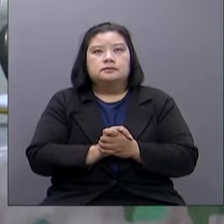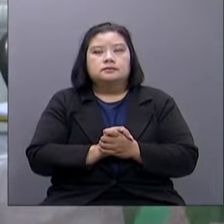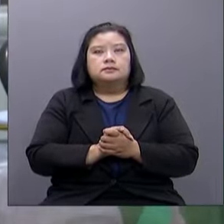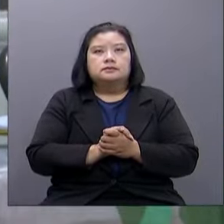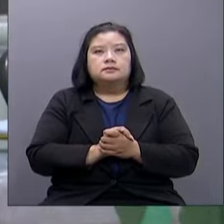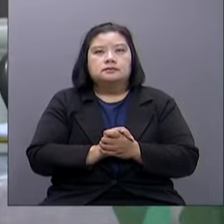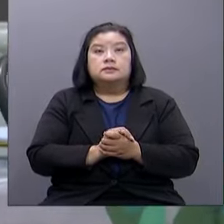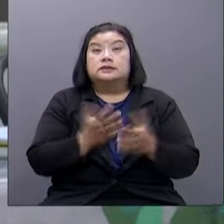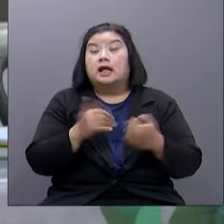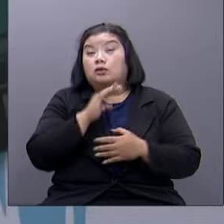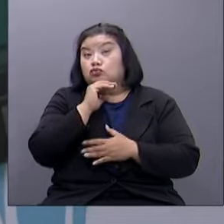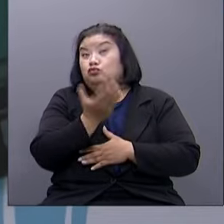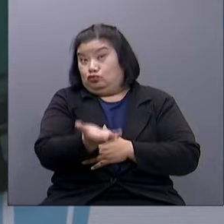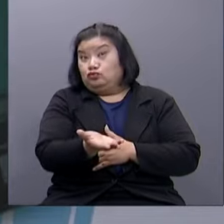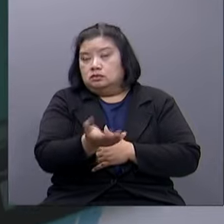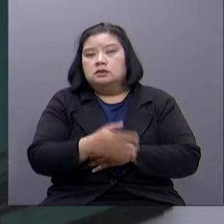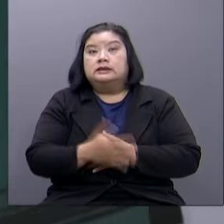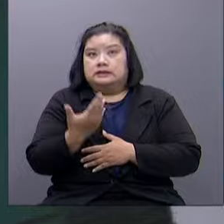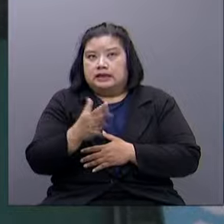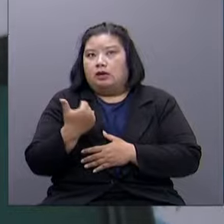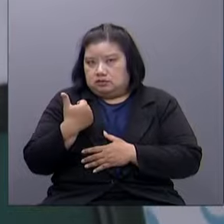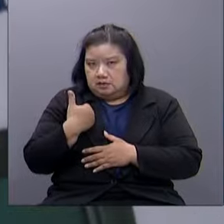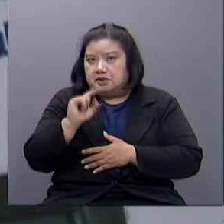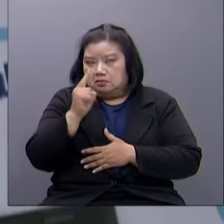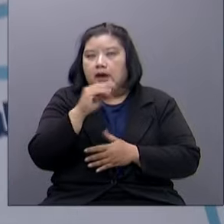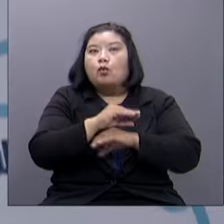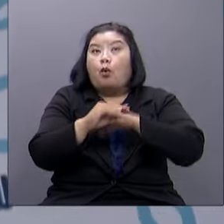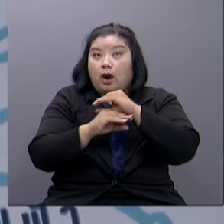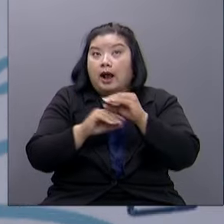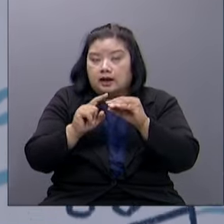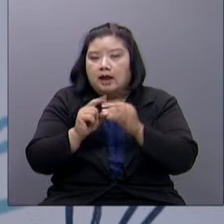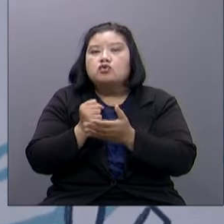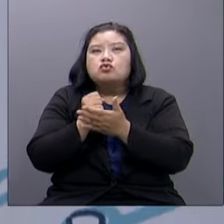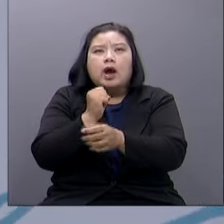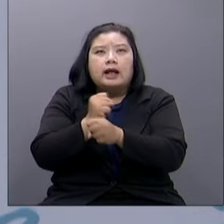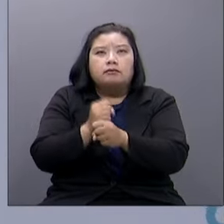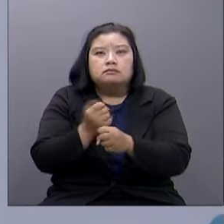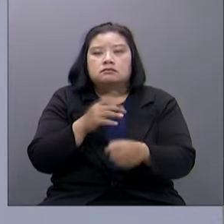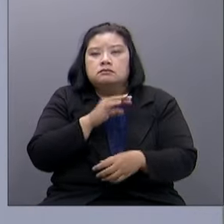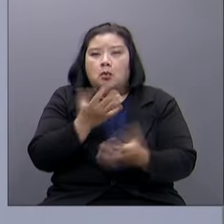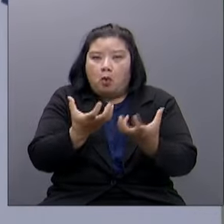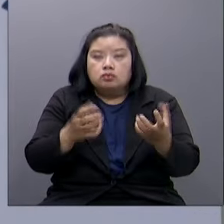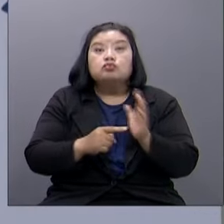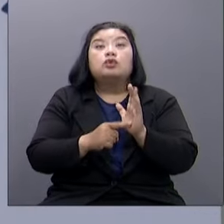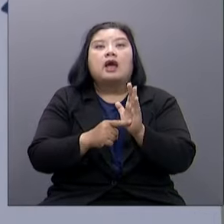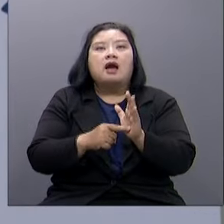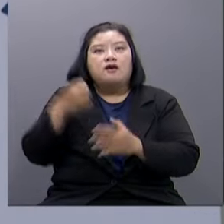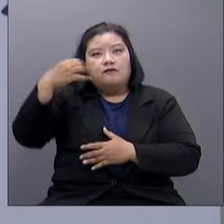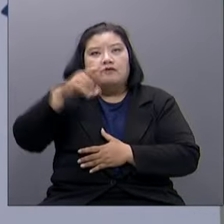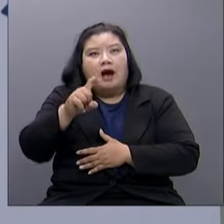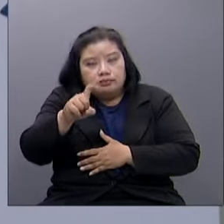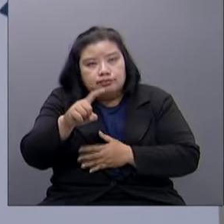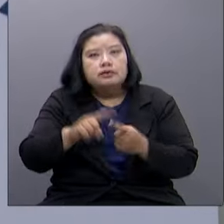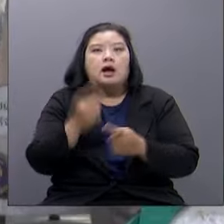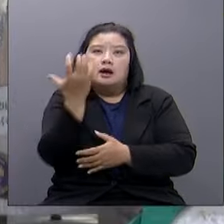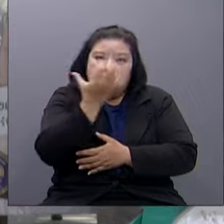นอกจากขยะรีไซเคิลเทศบาลยังมีโครงการรับจัดการขยะชิ้นใหญ่เครื่องใช้ไฟฟ้าที่พังไปแล้วหรือว่าเ